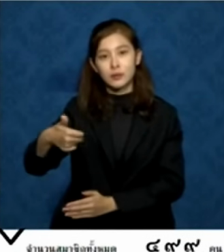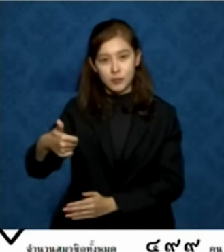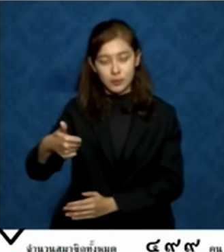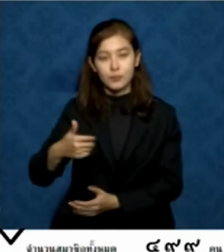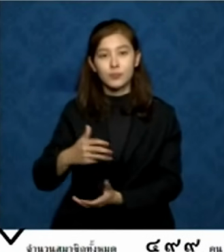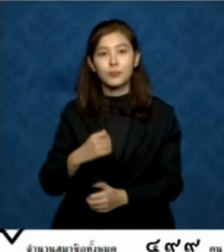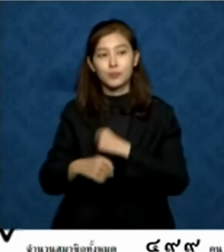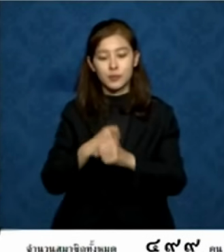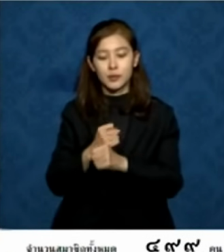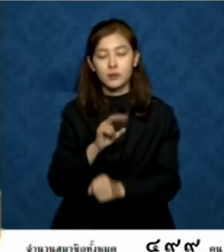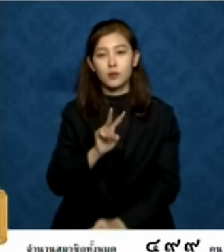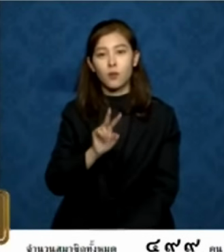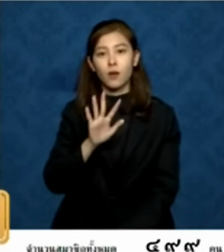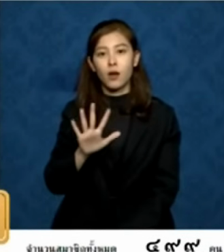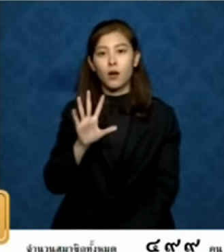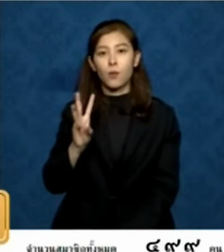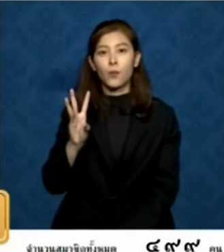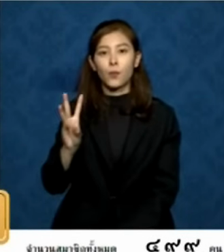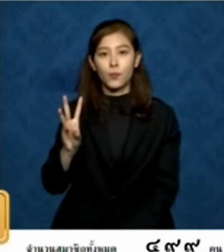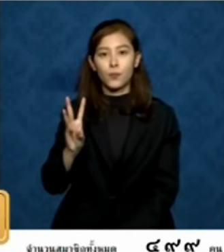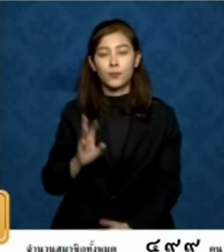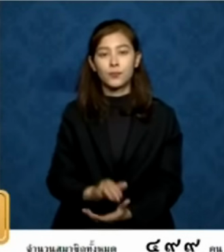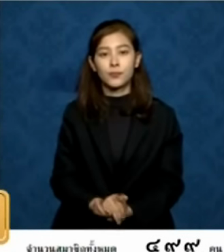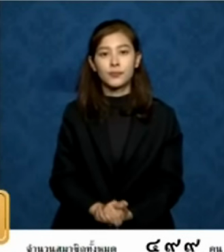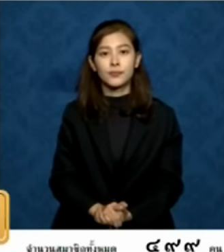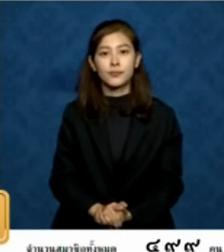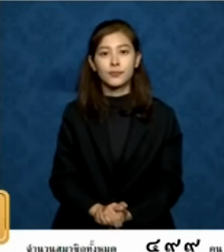2566มีจำนวน